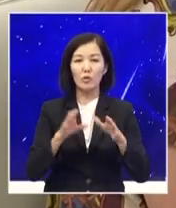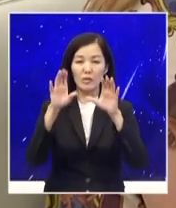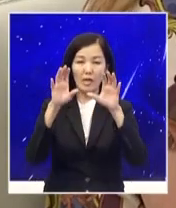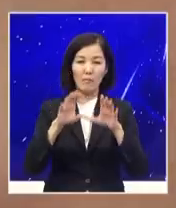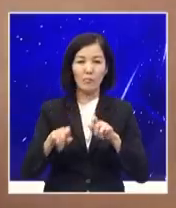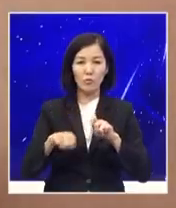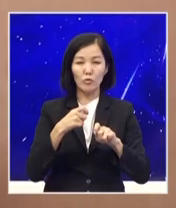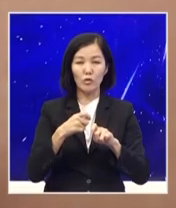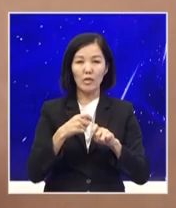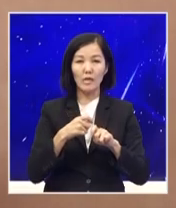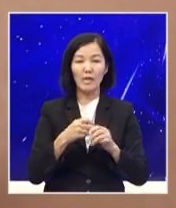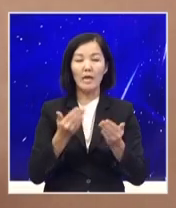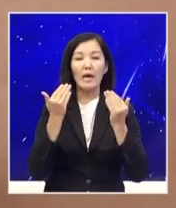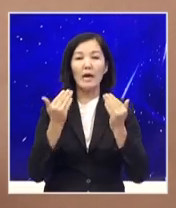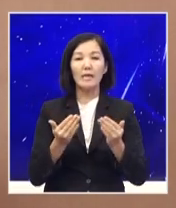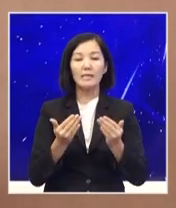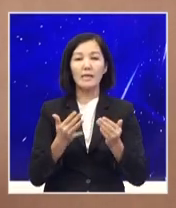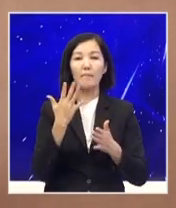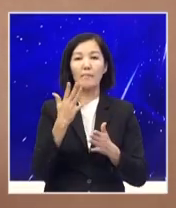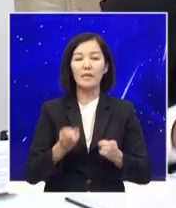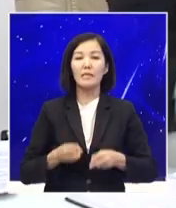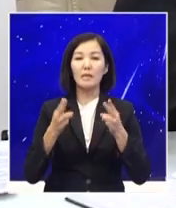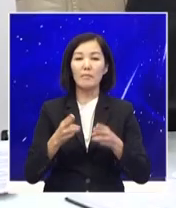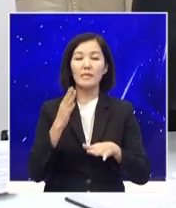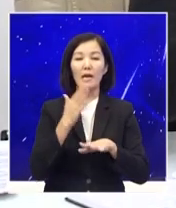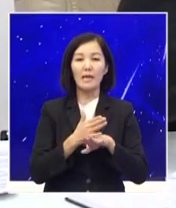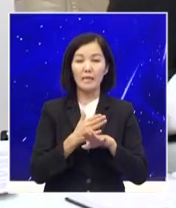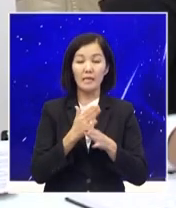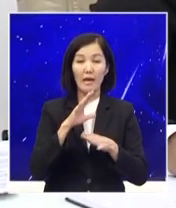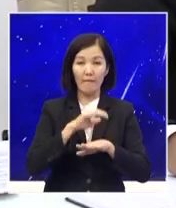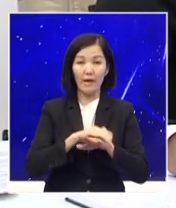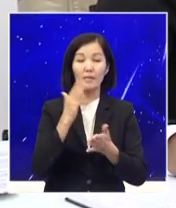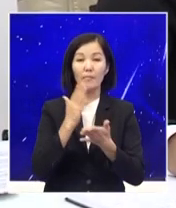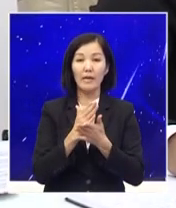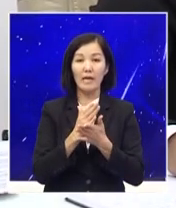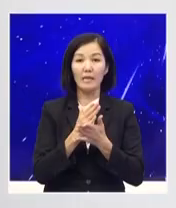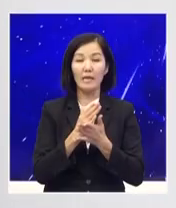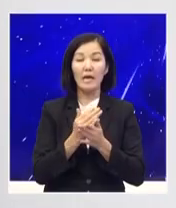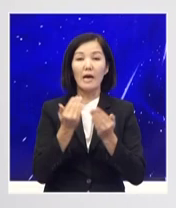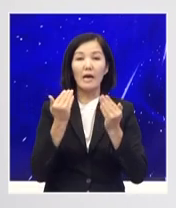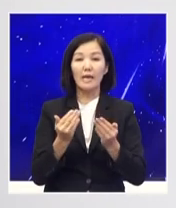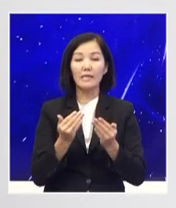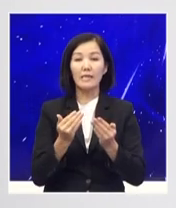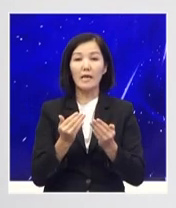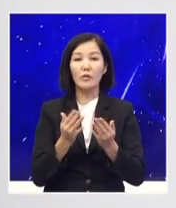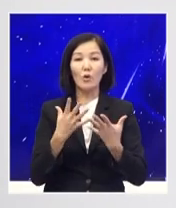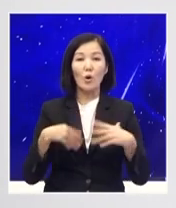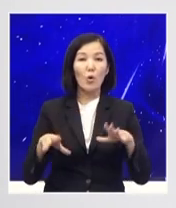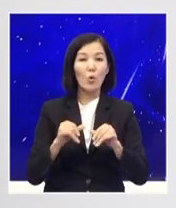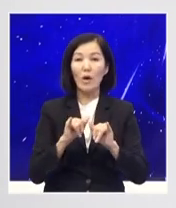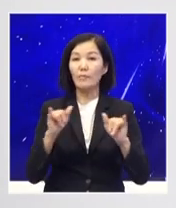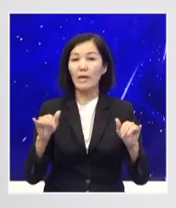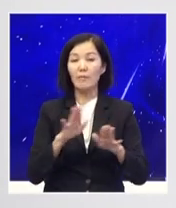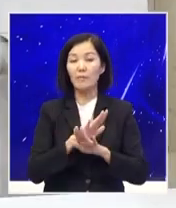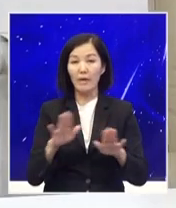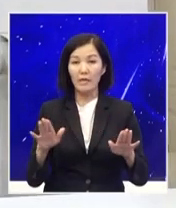қатарынан. Көлеңкелі экономика бойынша да 5 қылмыс анықталған. Заңға қайшы әрекет ауыздықталмаса, қоғам кейін кетеді, қай салада да